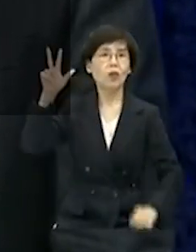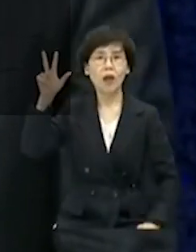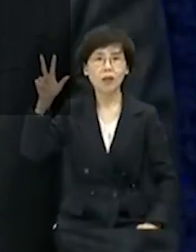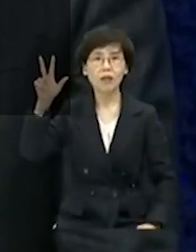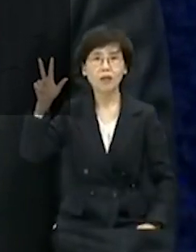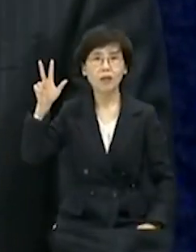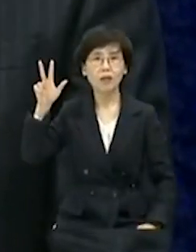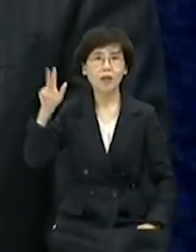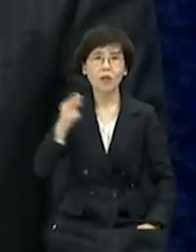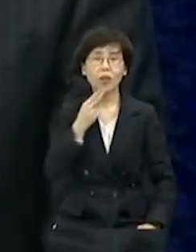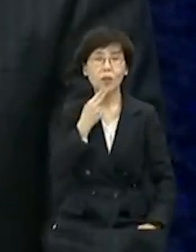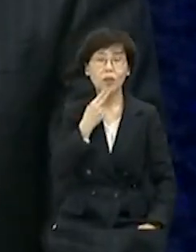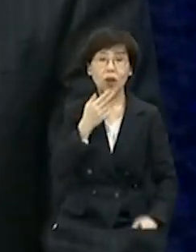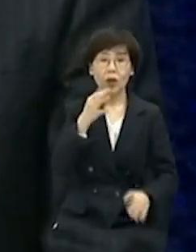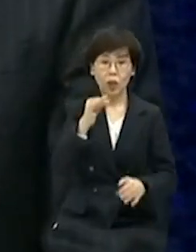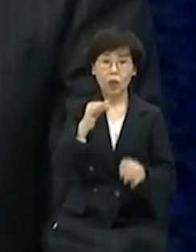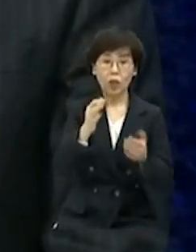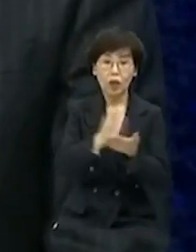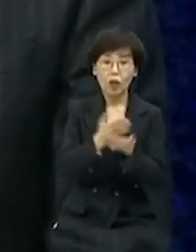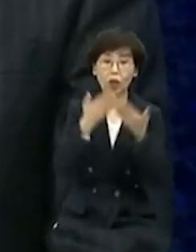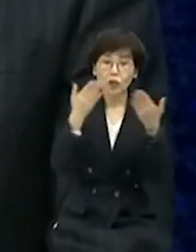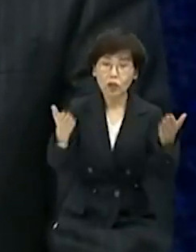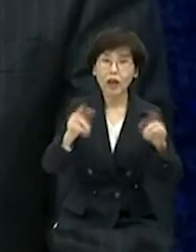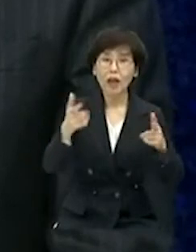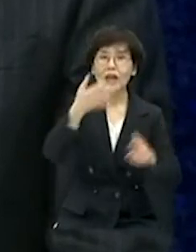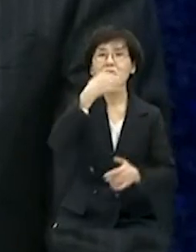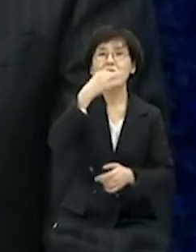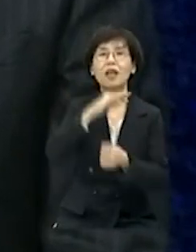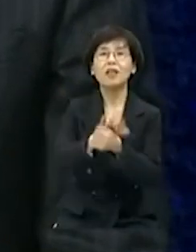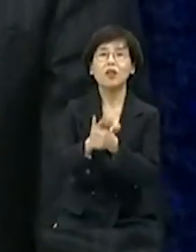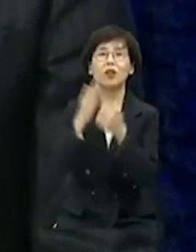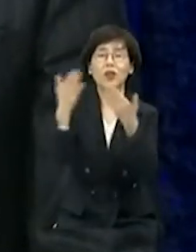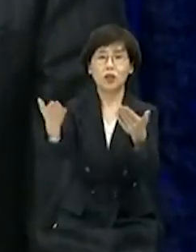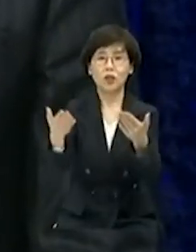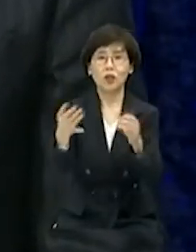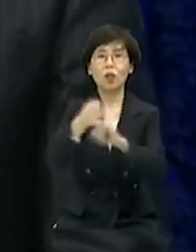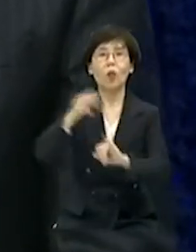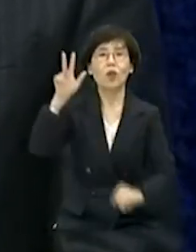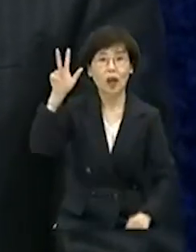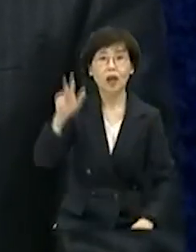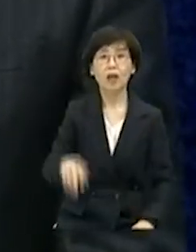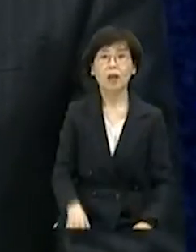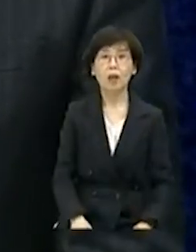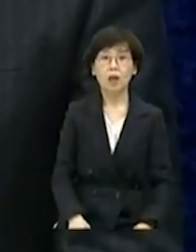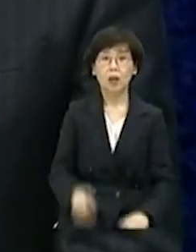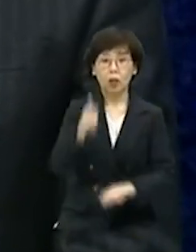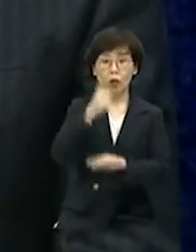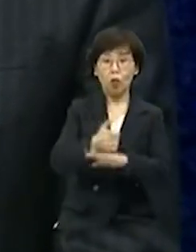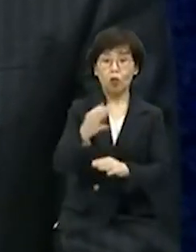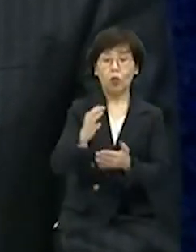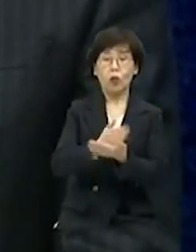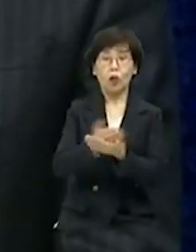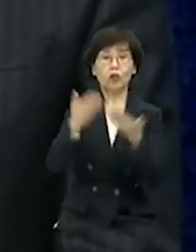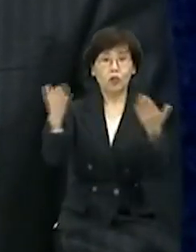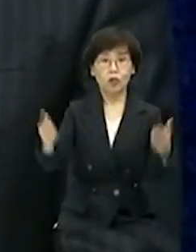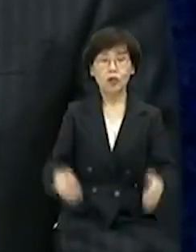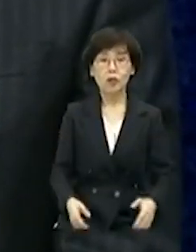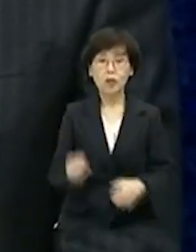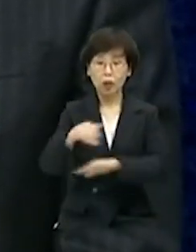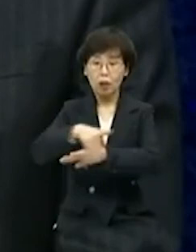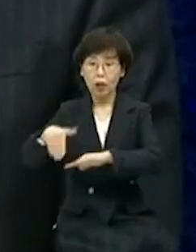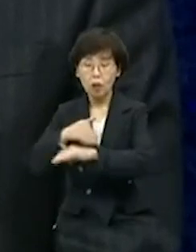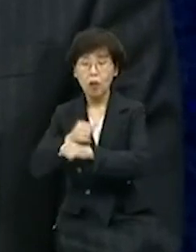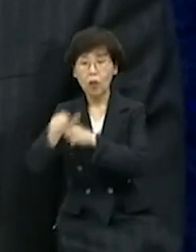나눠주는 공약이 아니죠. 이자를 지원해주는 공약입니다. 이자를 지원해주는 공약이고요. 결국은 돈을 그 나눠주는 디자인을 거기 때문에 하고 5년